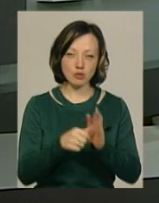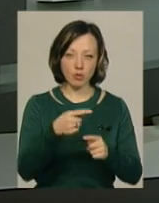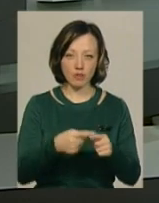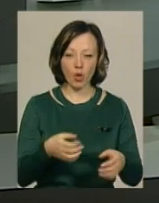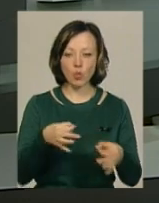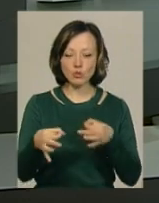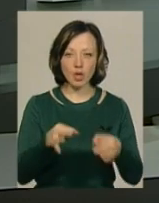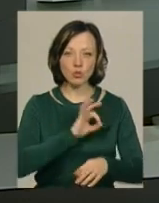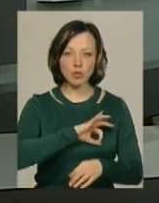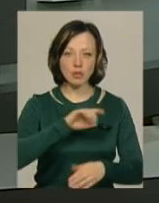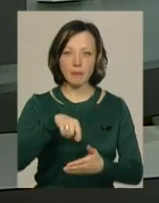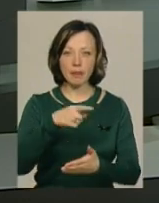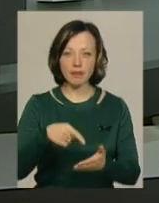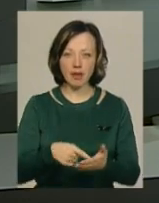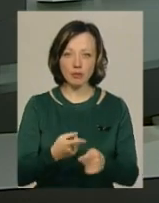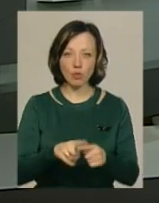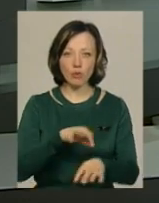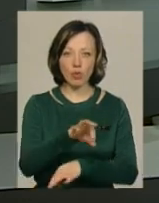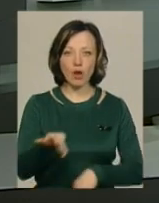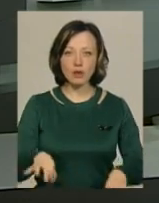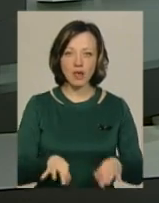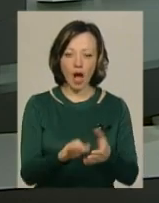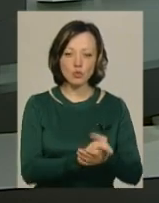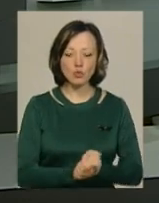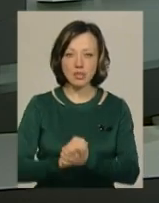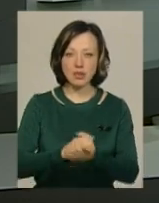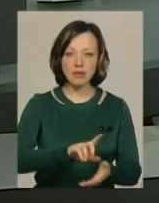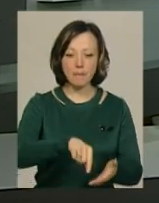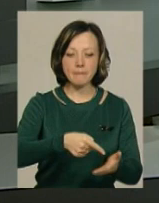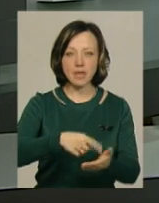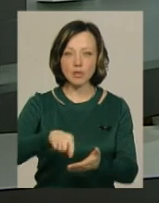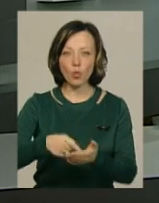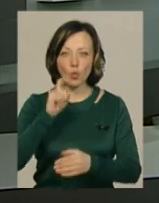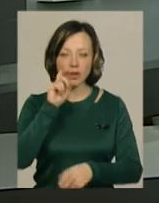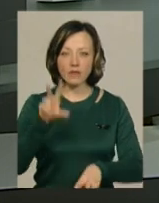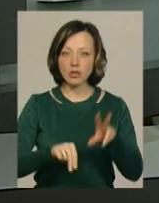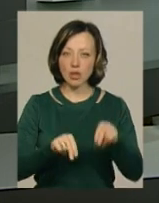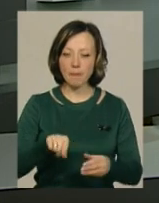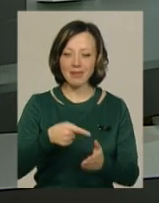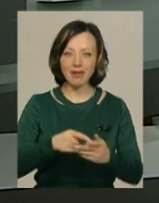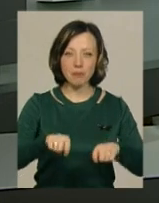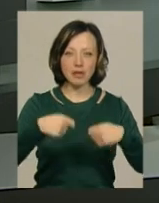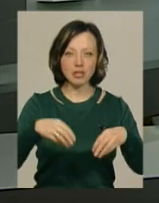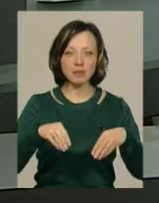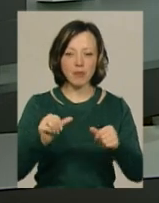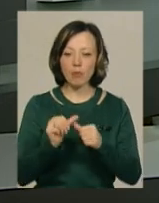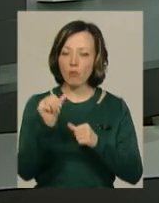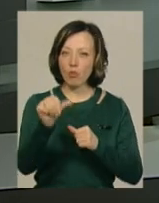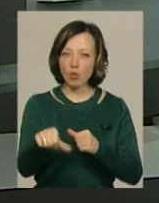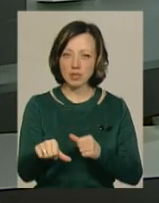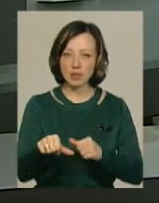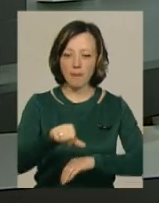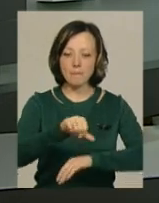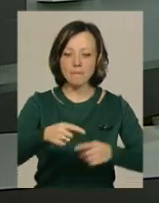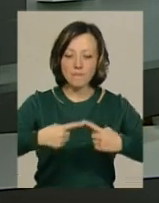Консультант з правових питань проєкту «Пульс» Асоціації міст України Дмитро Василенко вважає, питання передачі земель поза межами населених